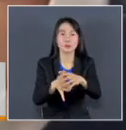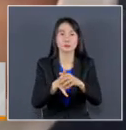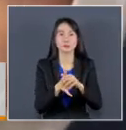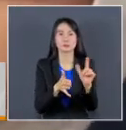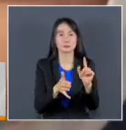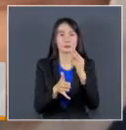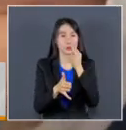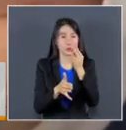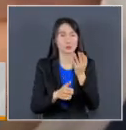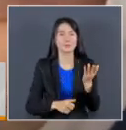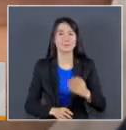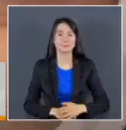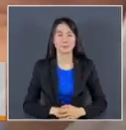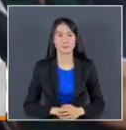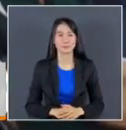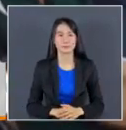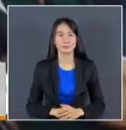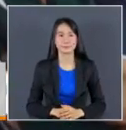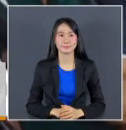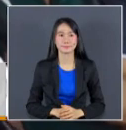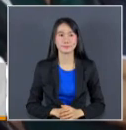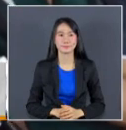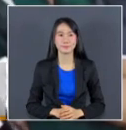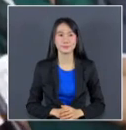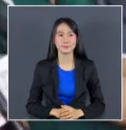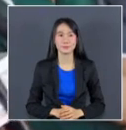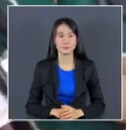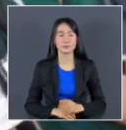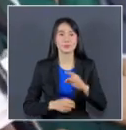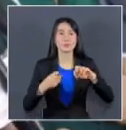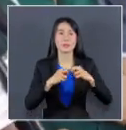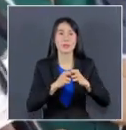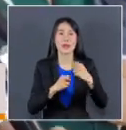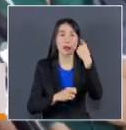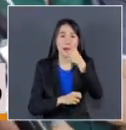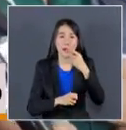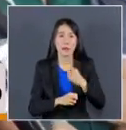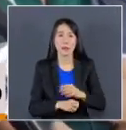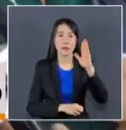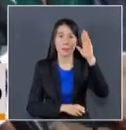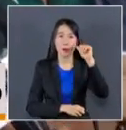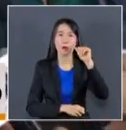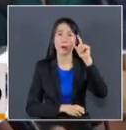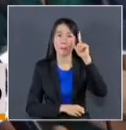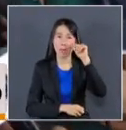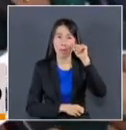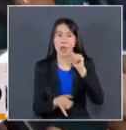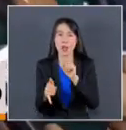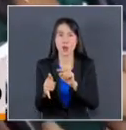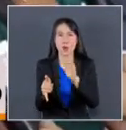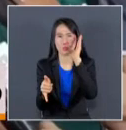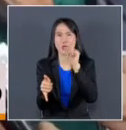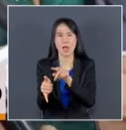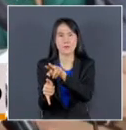ไปดูบรรยากาศช่วงนี้กันหน่อยค่ะ กับท่านเนี่ยคนที่เดือดร้อนมันไม่ใช่แค่ท่านนะครับพ่อแม่ท่านก็จะเดือดร้อนไปด้ว